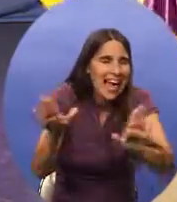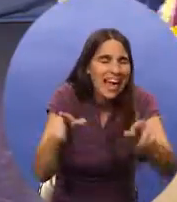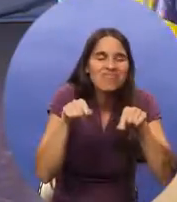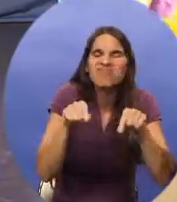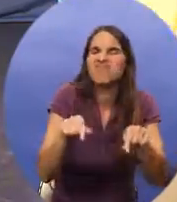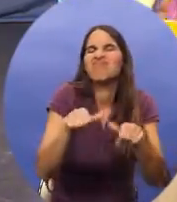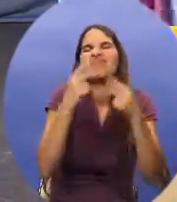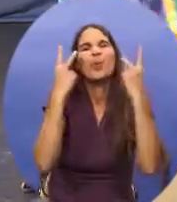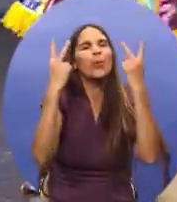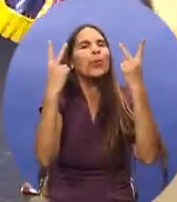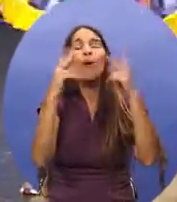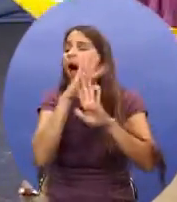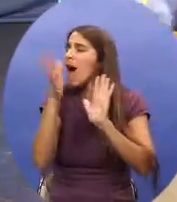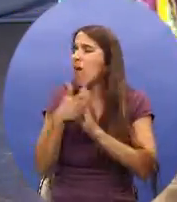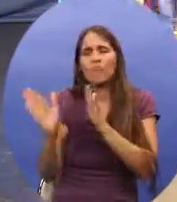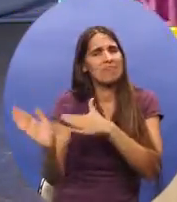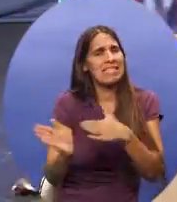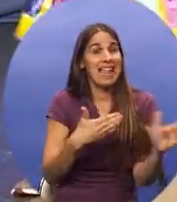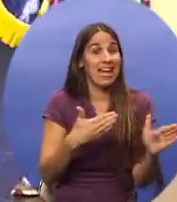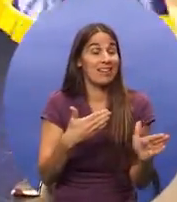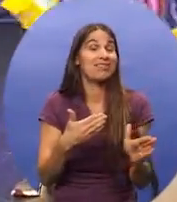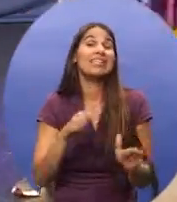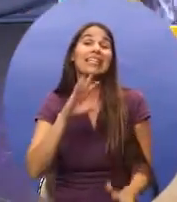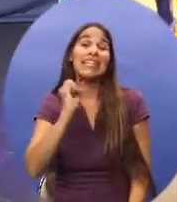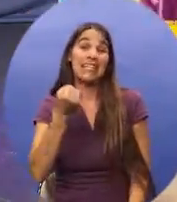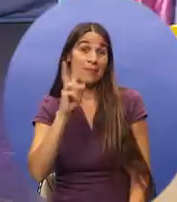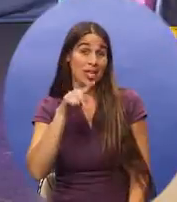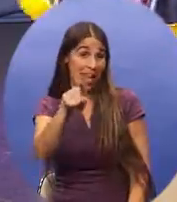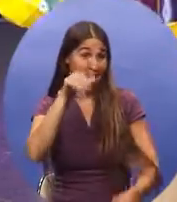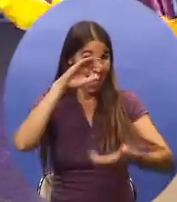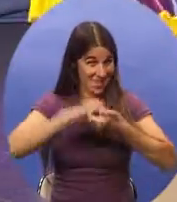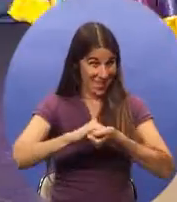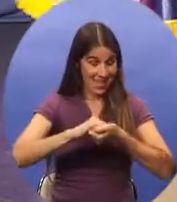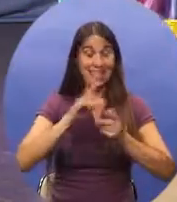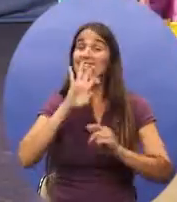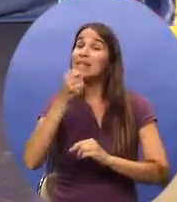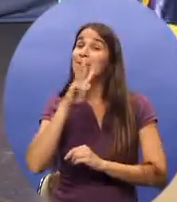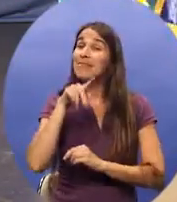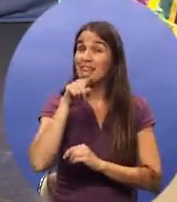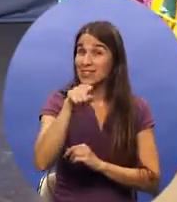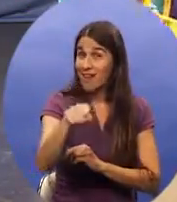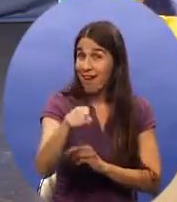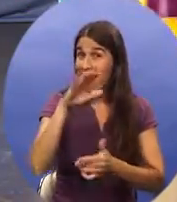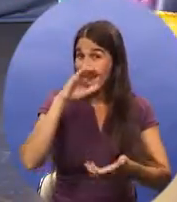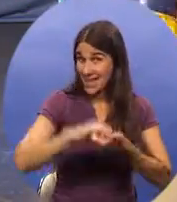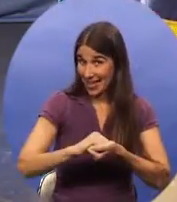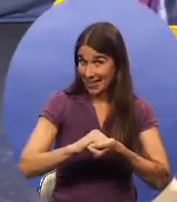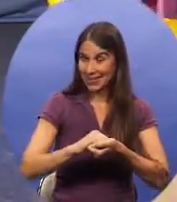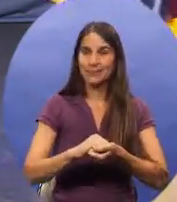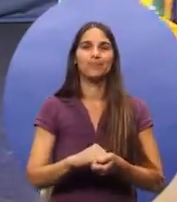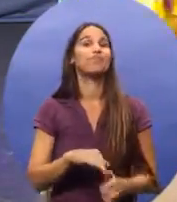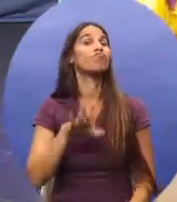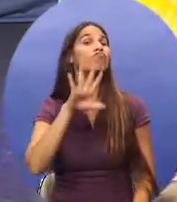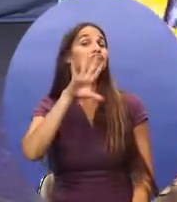יותר, הכל כבר הסתדר, כי יש לך כי יש לך